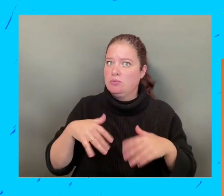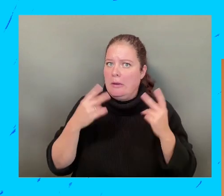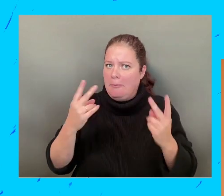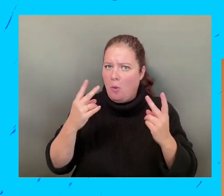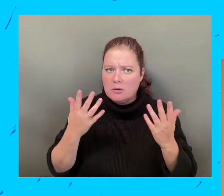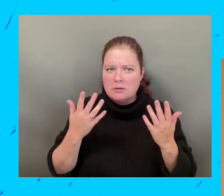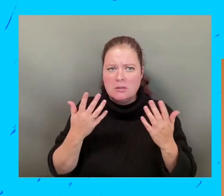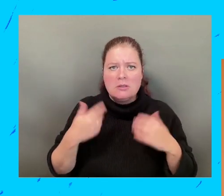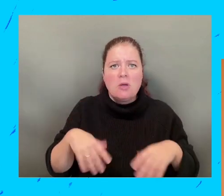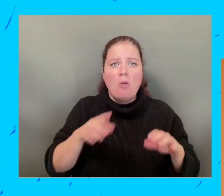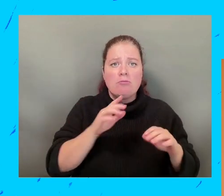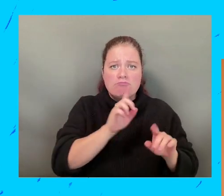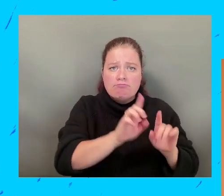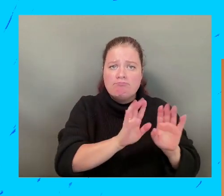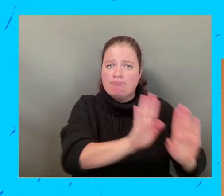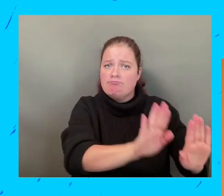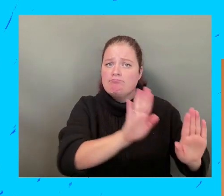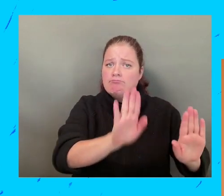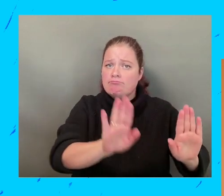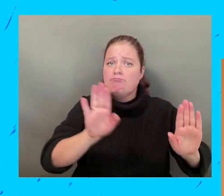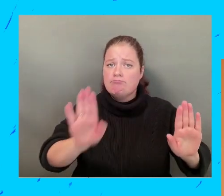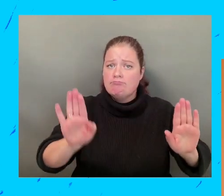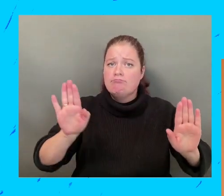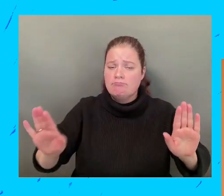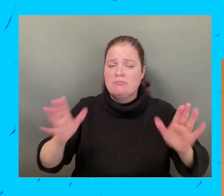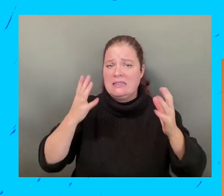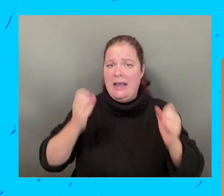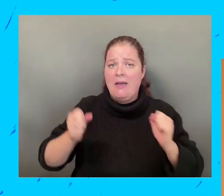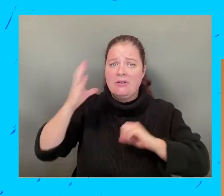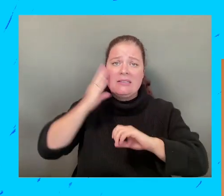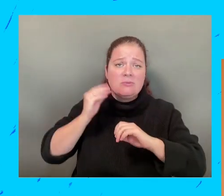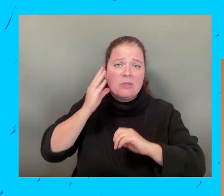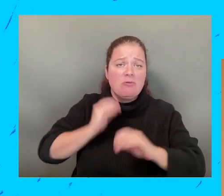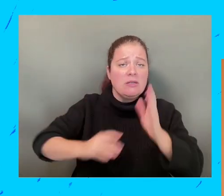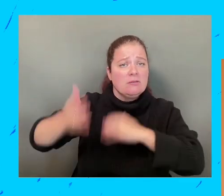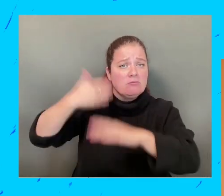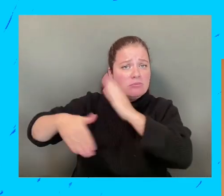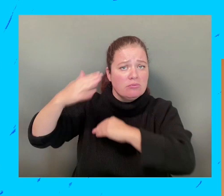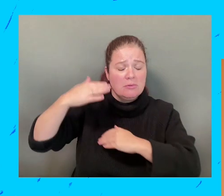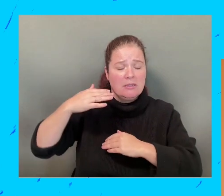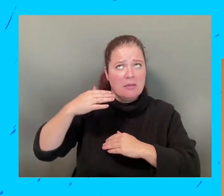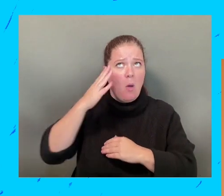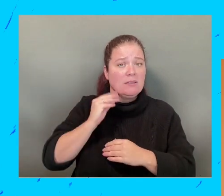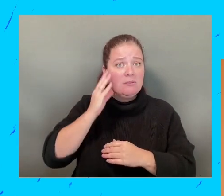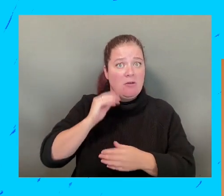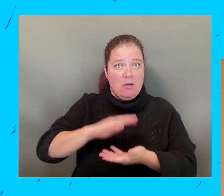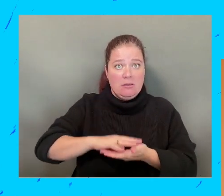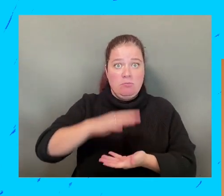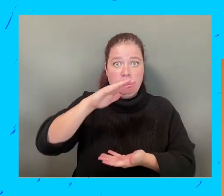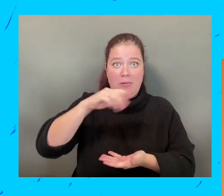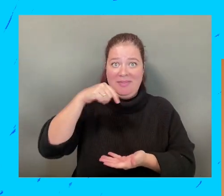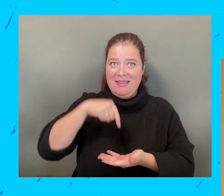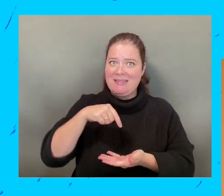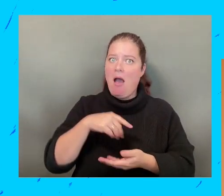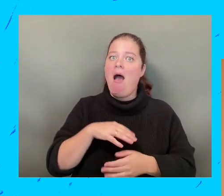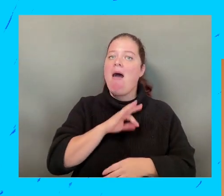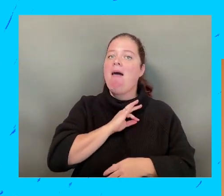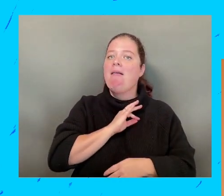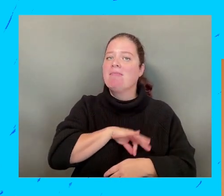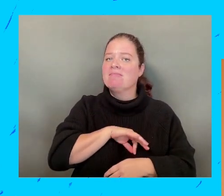d'être capables de naviguer à travers cela et d'être capables d'utiliser comme un outil